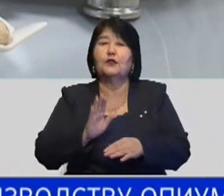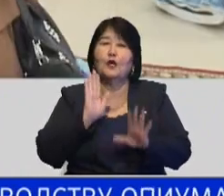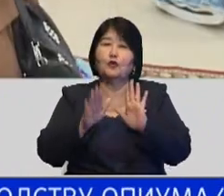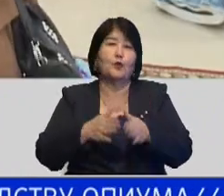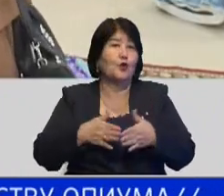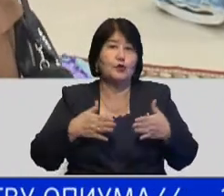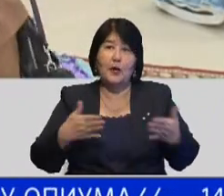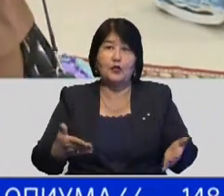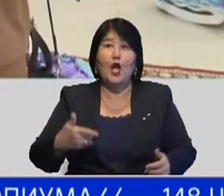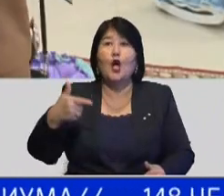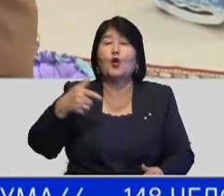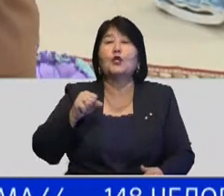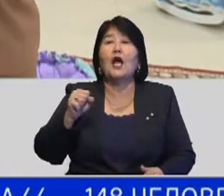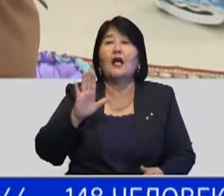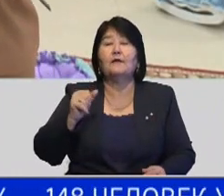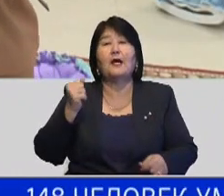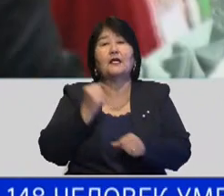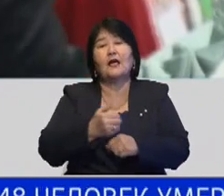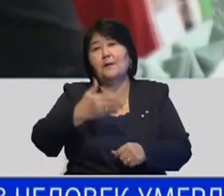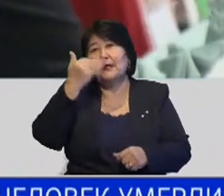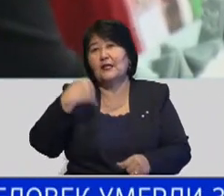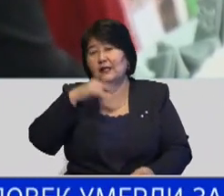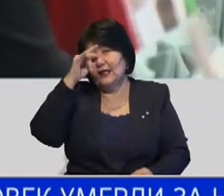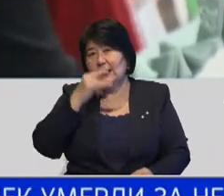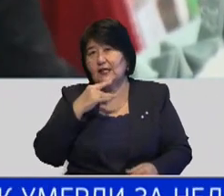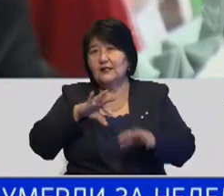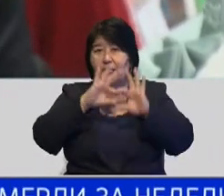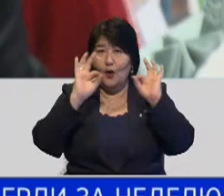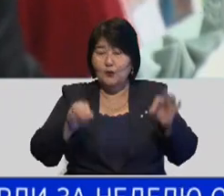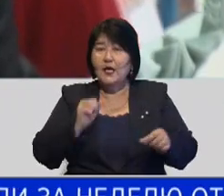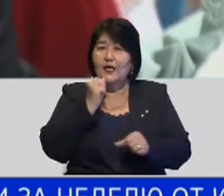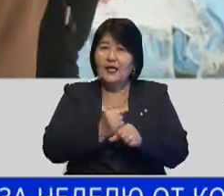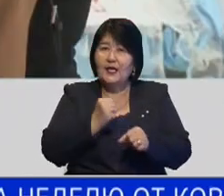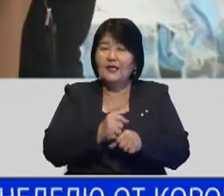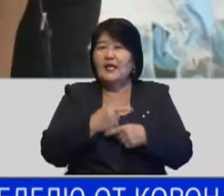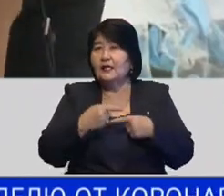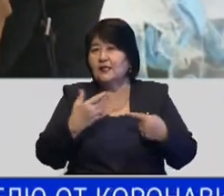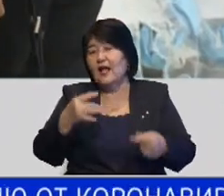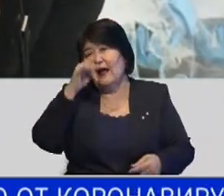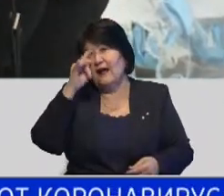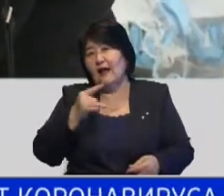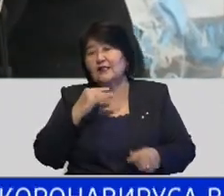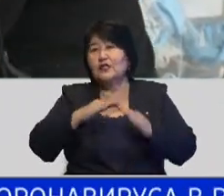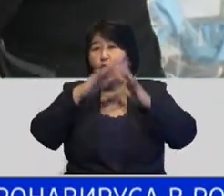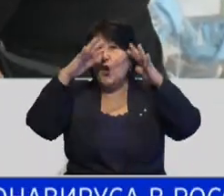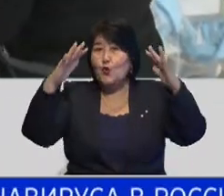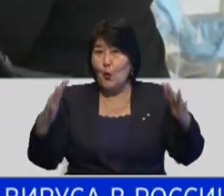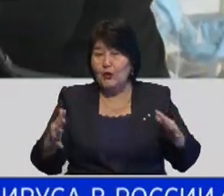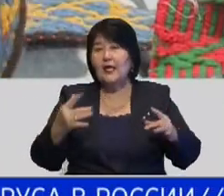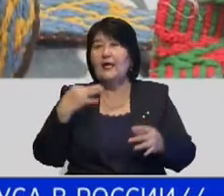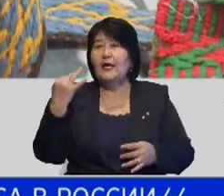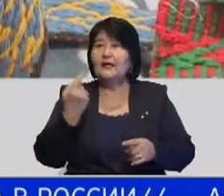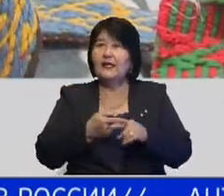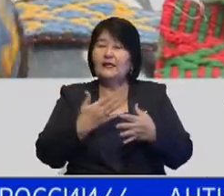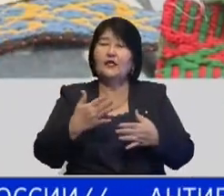большой. Гульнара Нафияева возрождает забытые национальные искусства. Изготавливает аксессуары для казахской юрты. Особый интерес